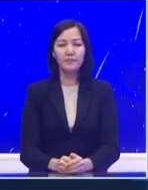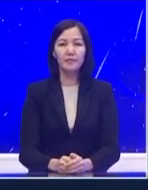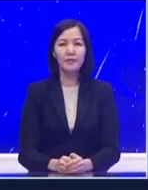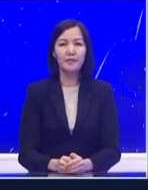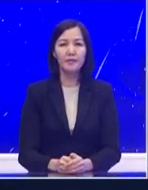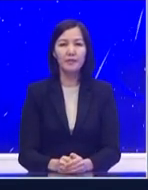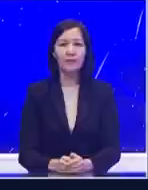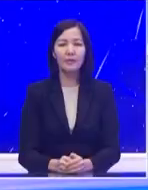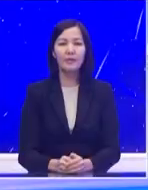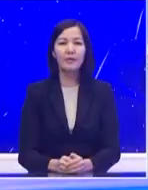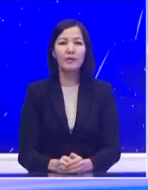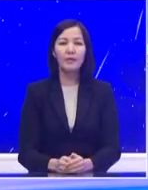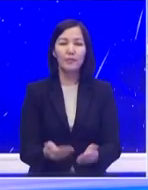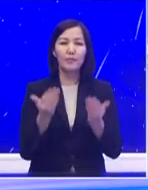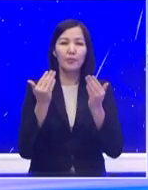Талдықорған.